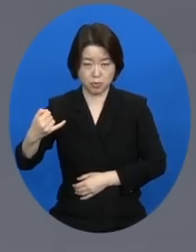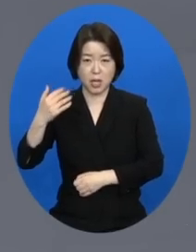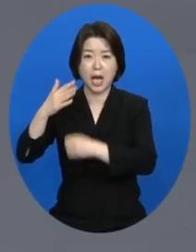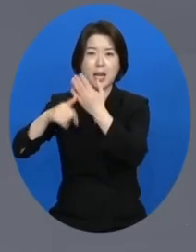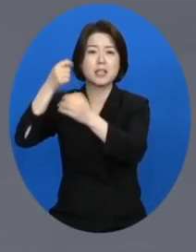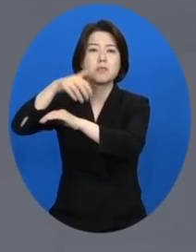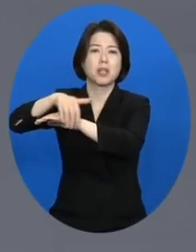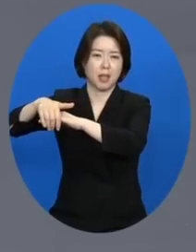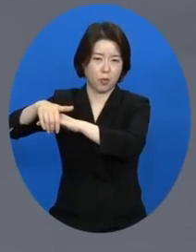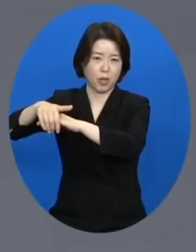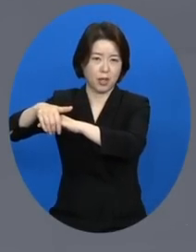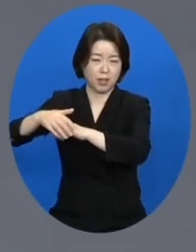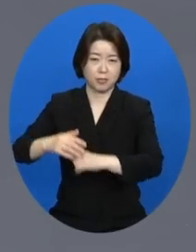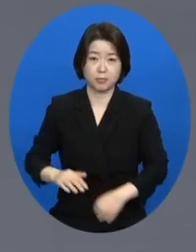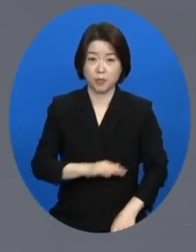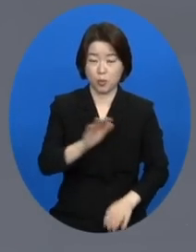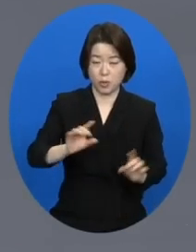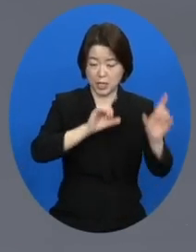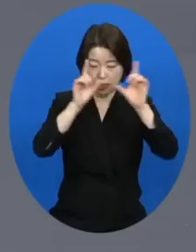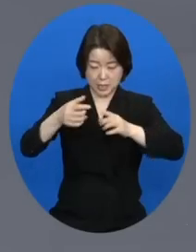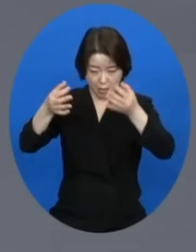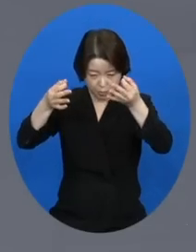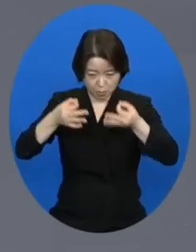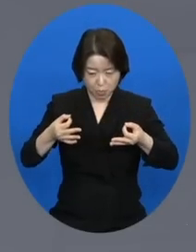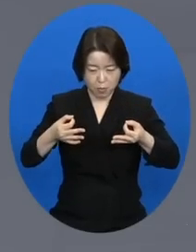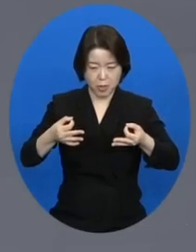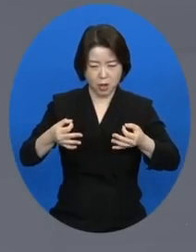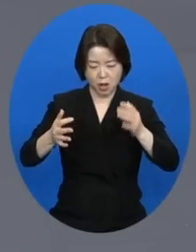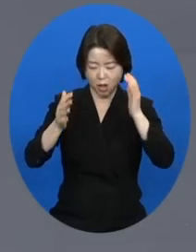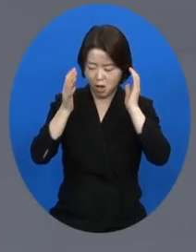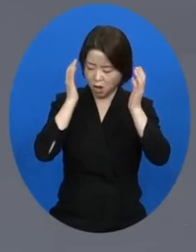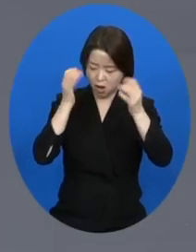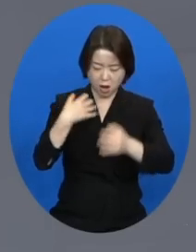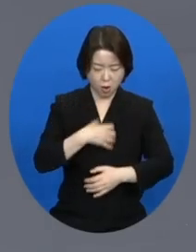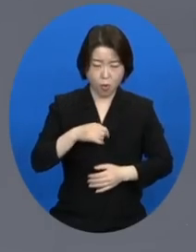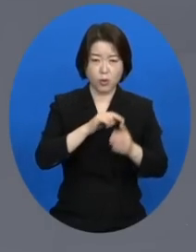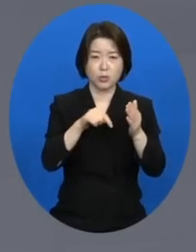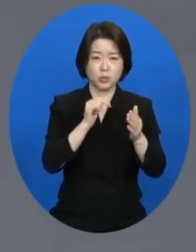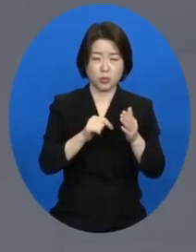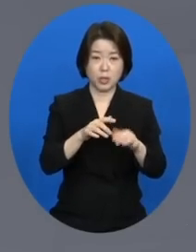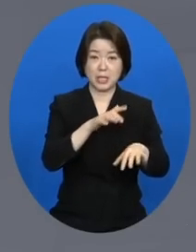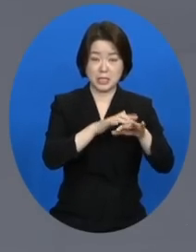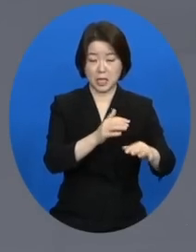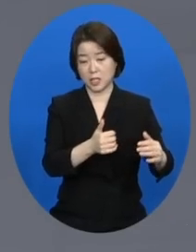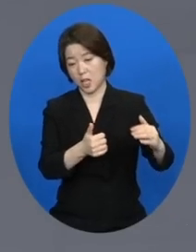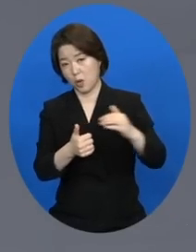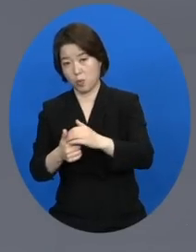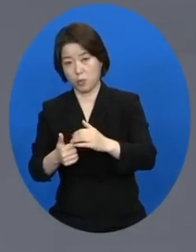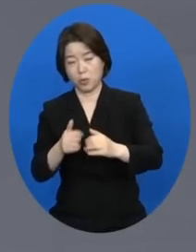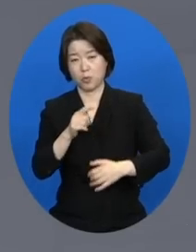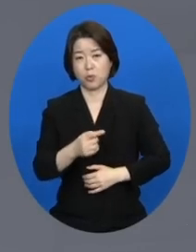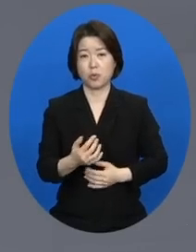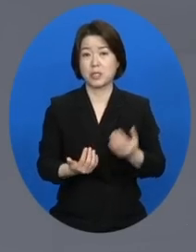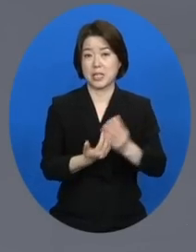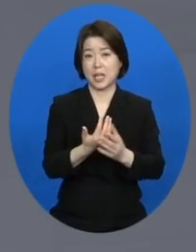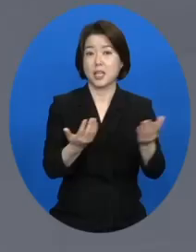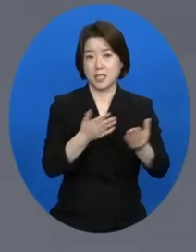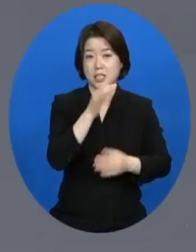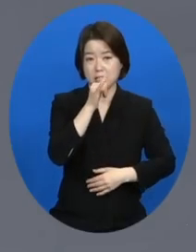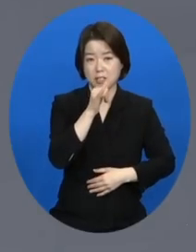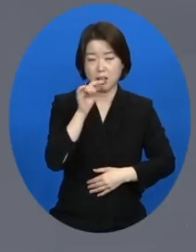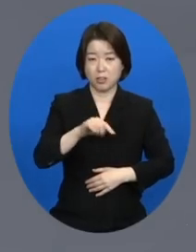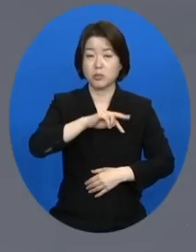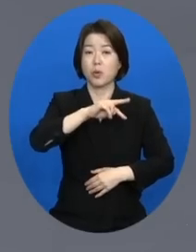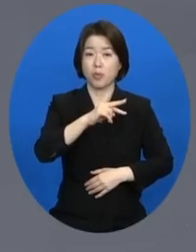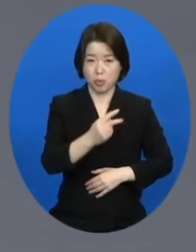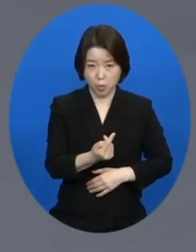우리에게 적용하면 우리 삶에 벌어지는 고통스러운 일들 중에 사탄의 공격으로 벌어진 일들도 물론 있지만 심지어